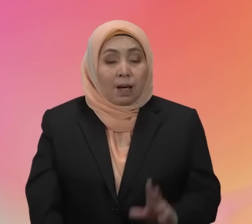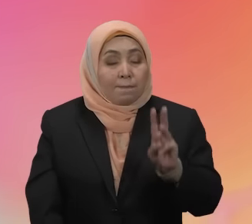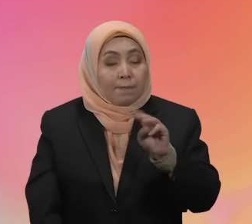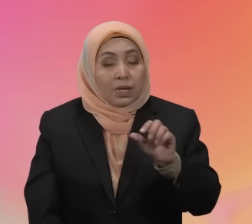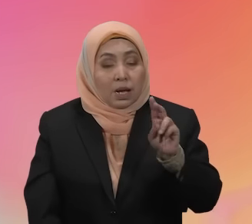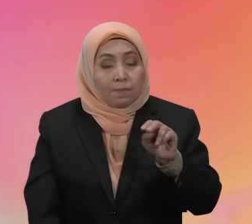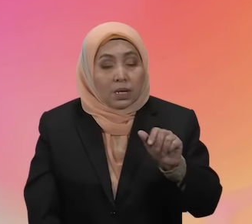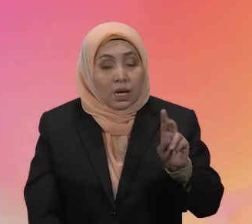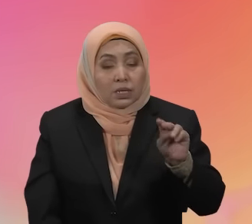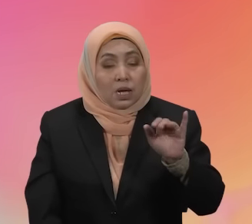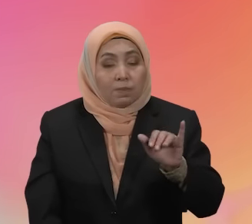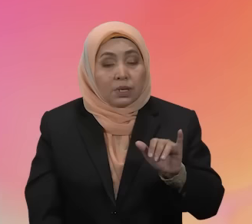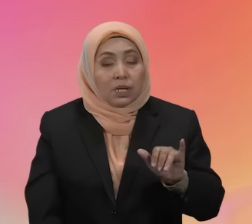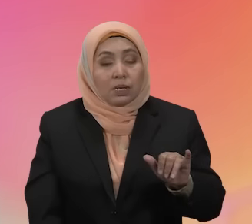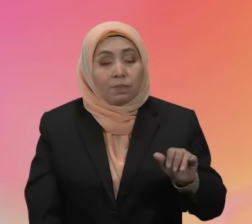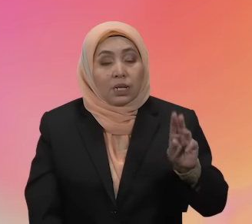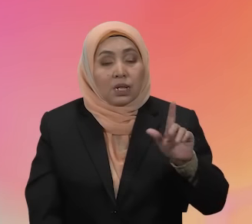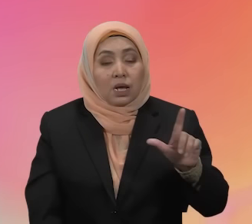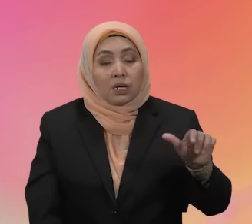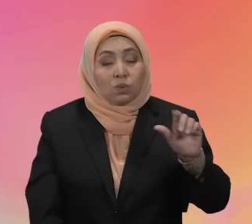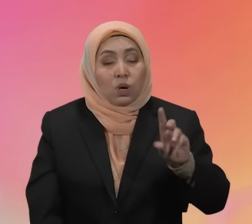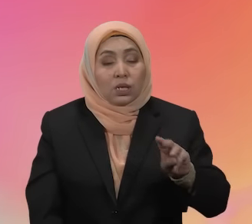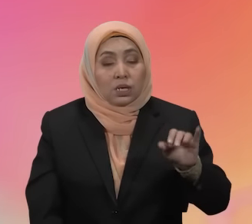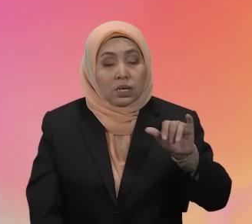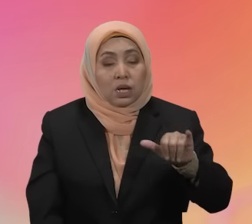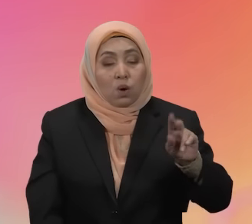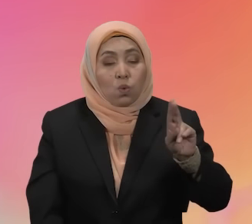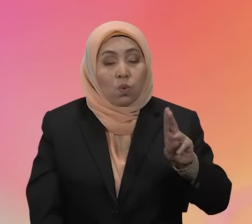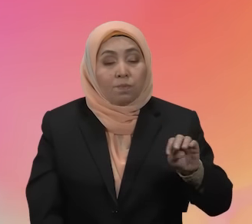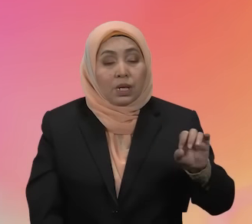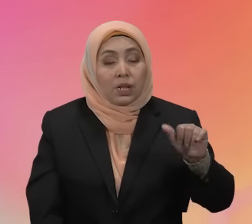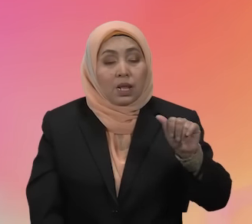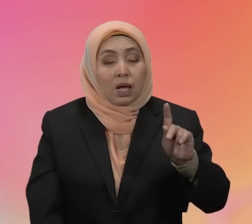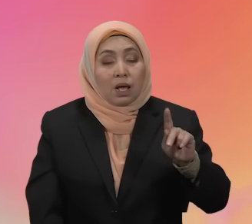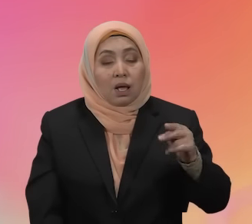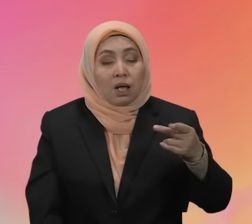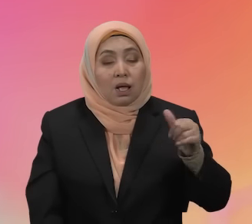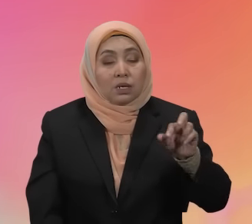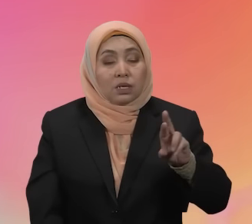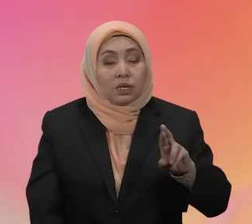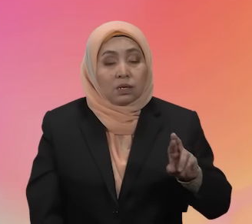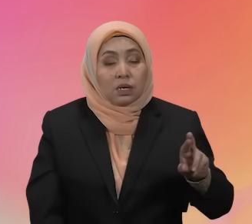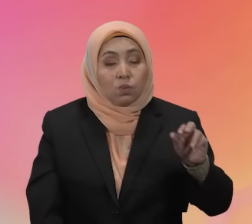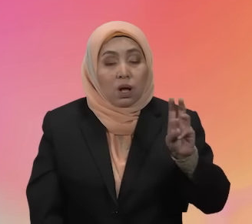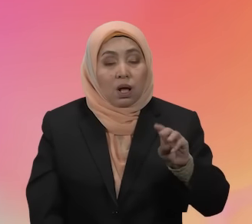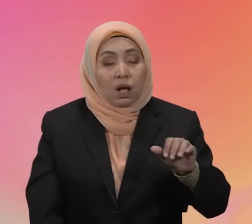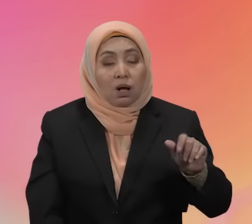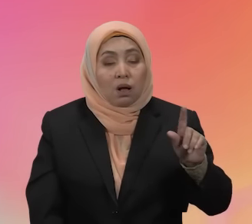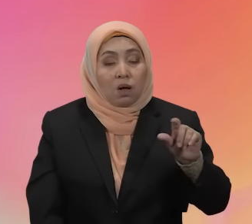من آمن بالله واليوم